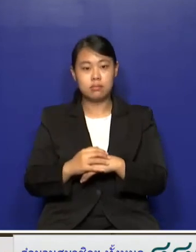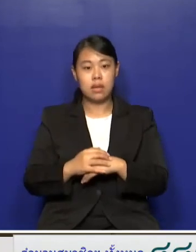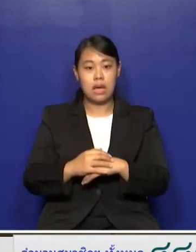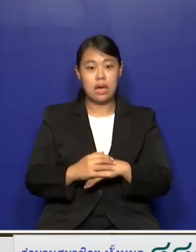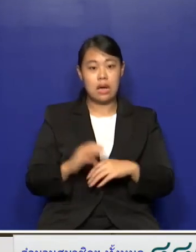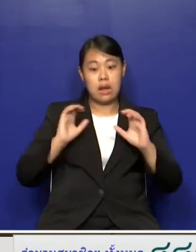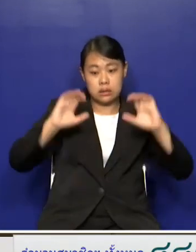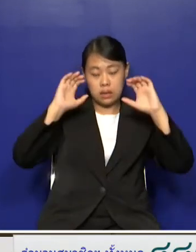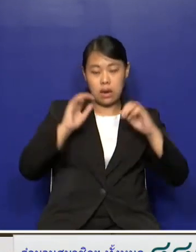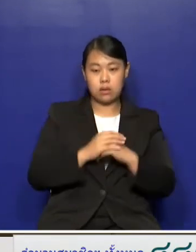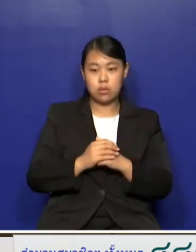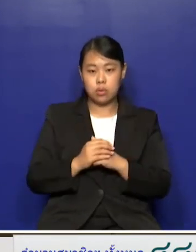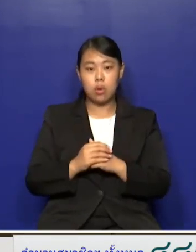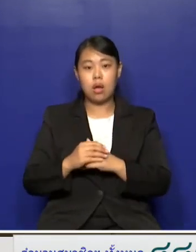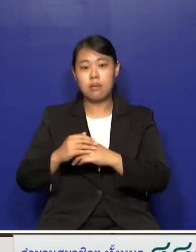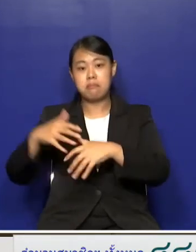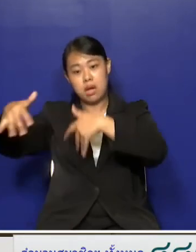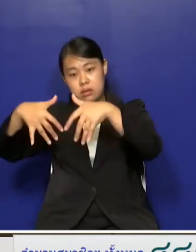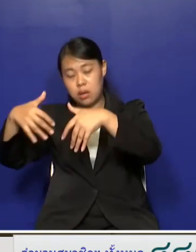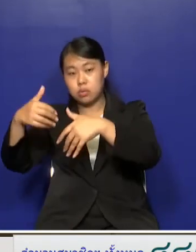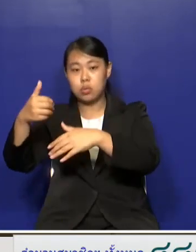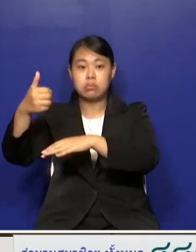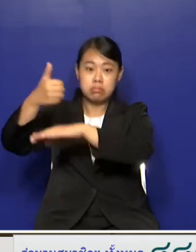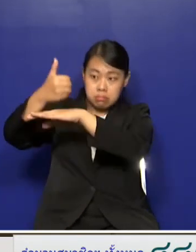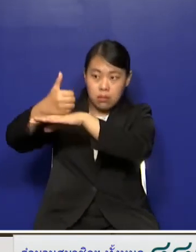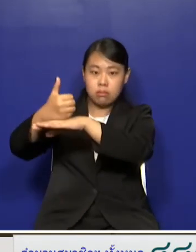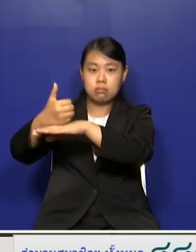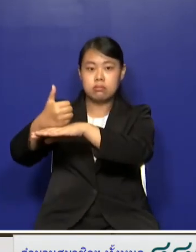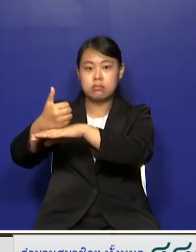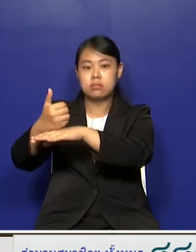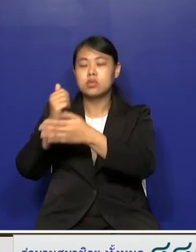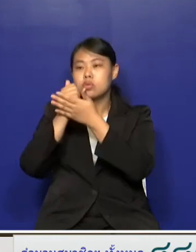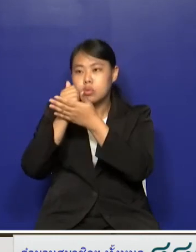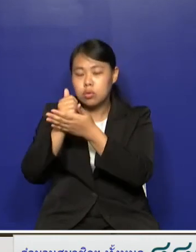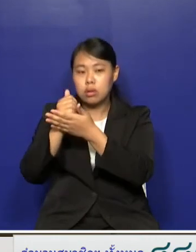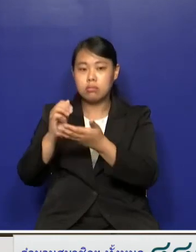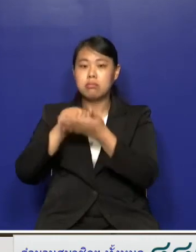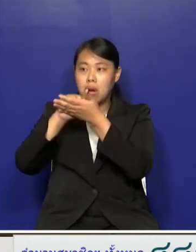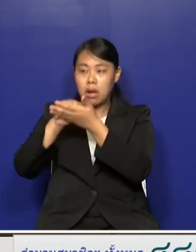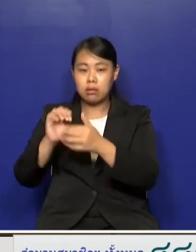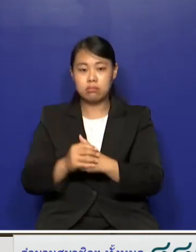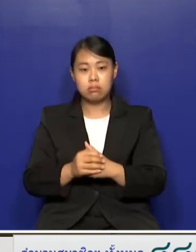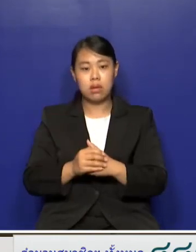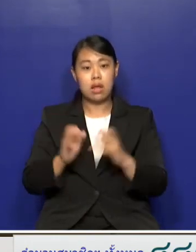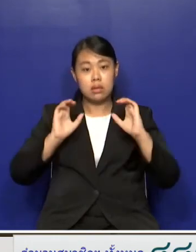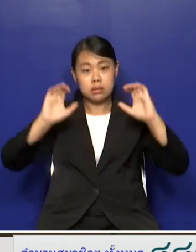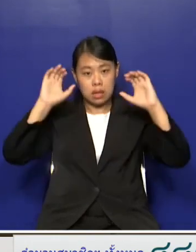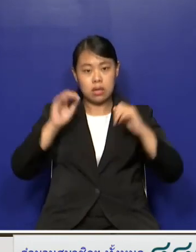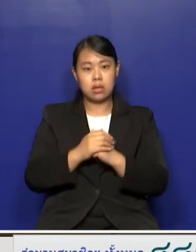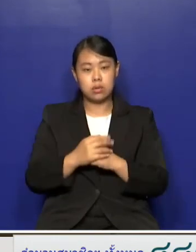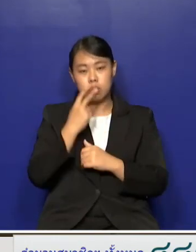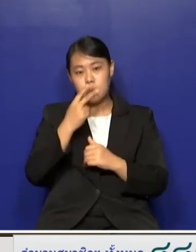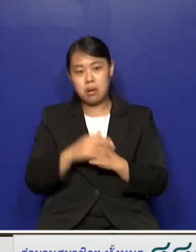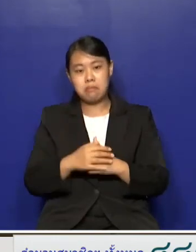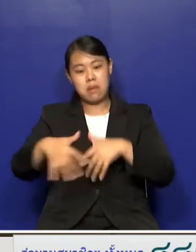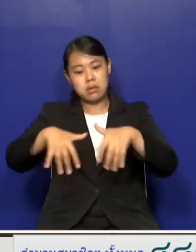ฉะนั้นข้าราชการทุกหน่วยงานทุกกรมกองจะต้องสำนึกสำเหนียกเสมอว่าท่านจึงเงินเดือนของพี่